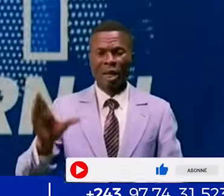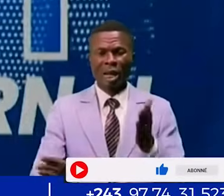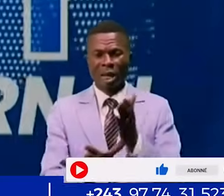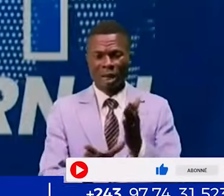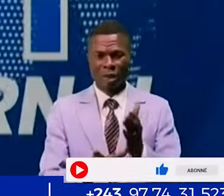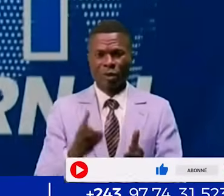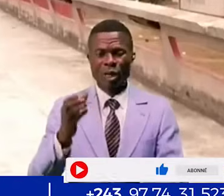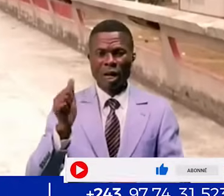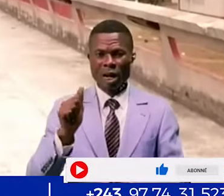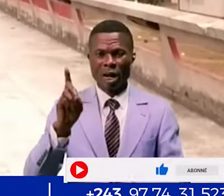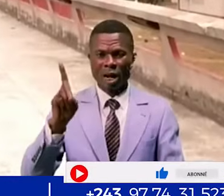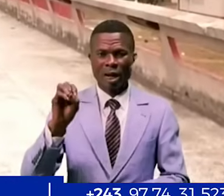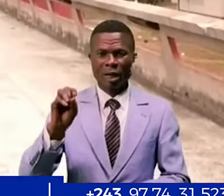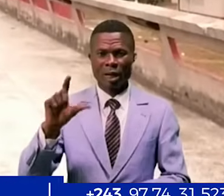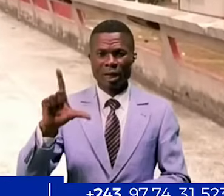Adolphe Voto.